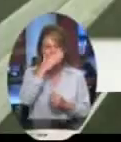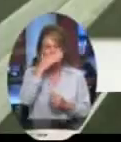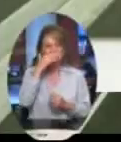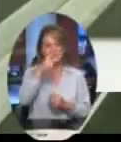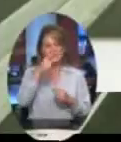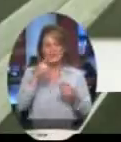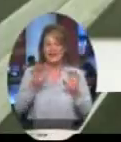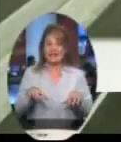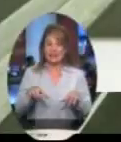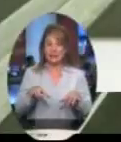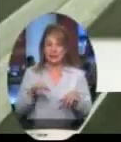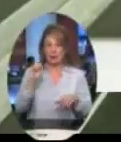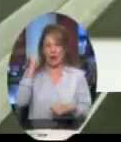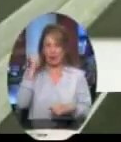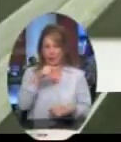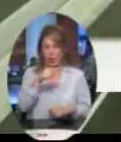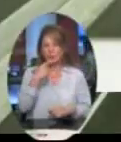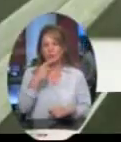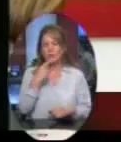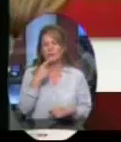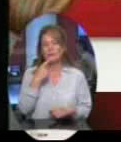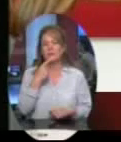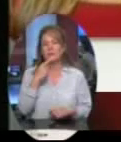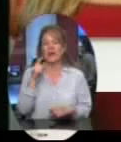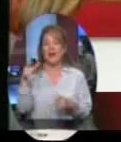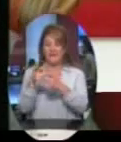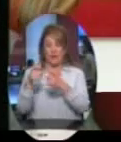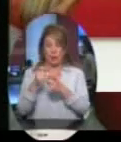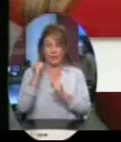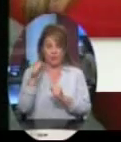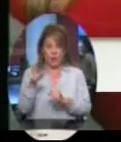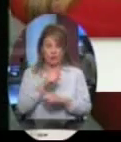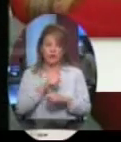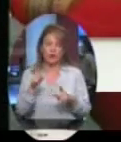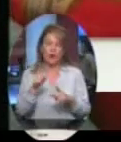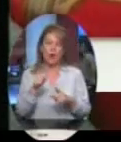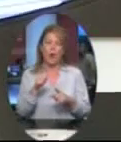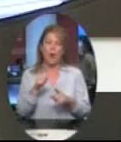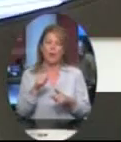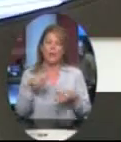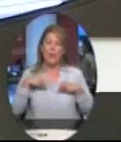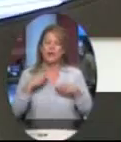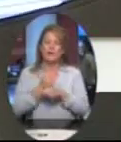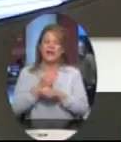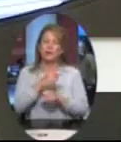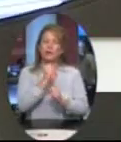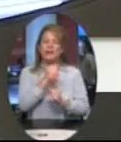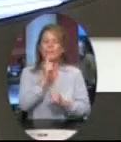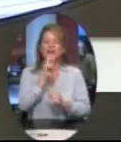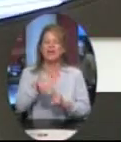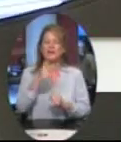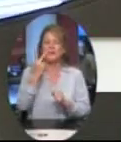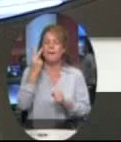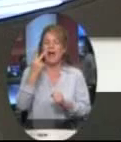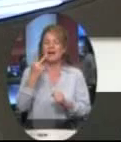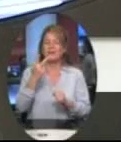טען כנגד חברות הביטוח שאינן מבטחות אדם עם שתי תביעות. עורך דין גיל סלומון, סמנכ"ל רגולציה